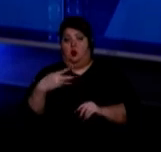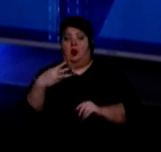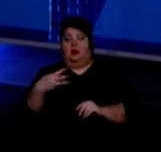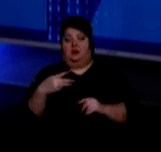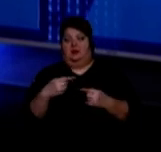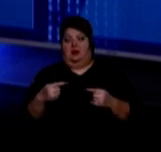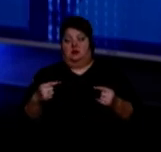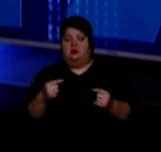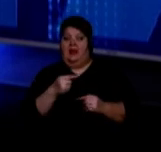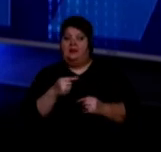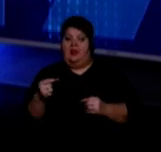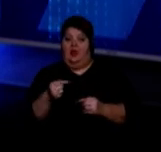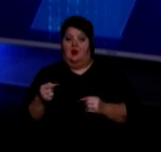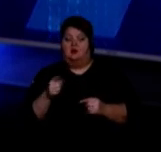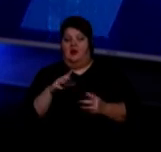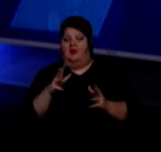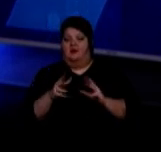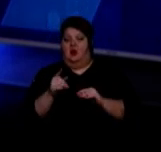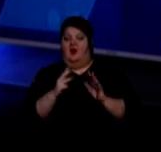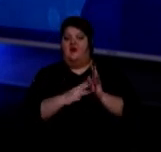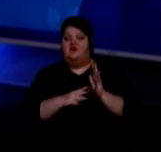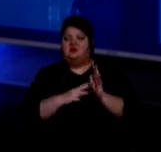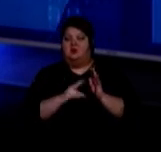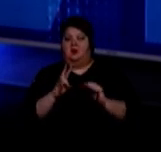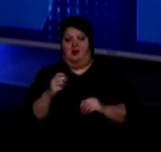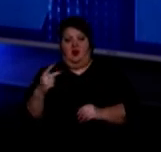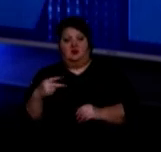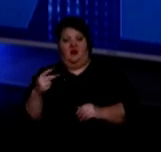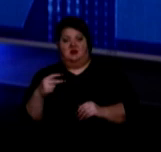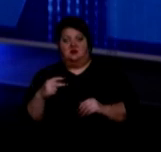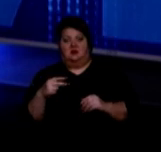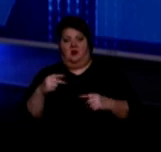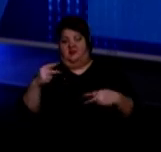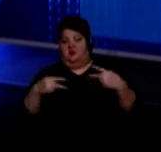інше. Резус негативних, їх взагалі йде десь 80 на 20 співвідношення.